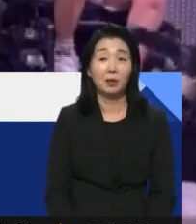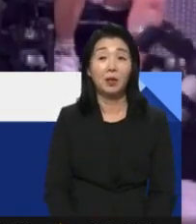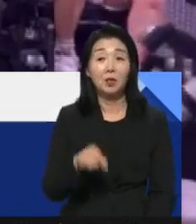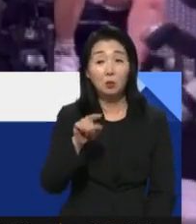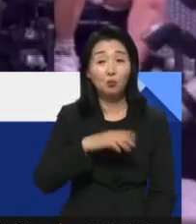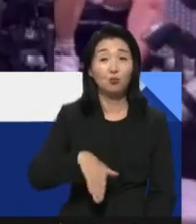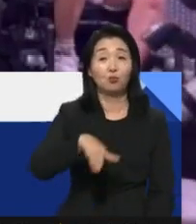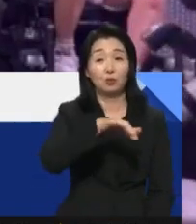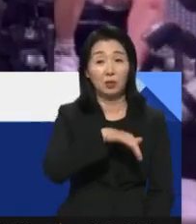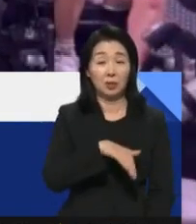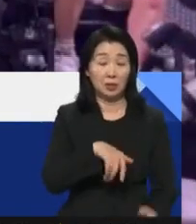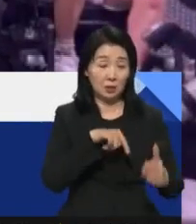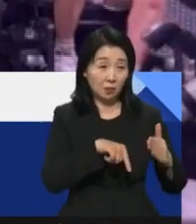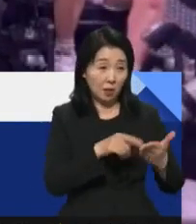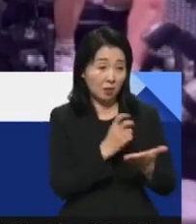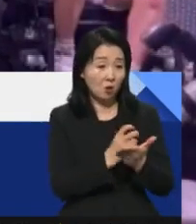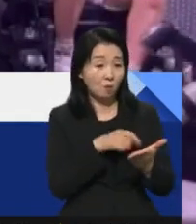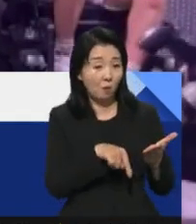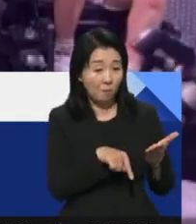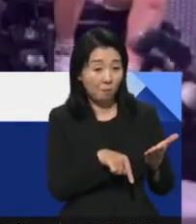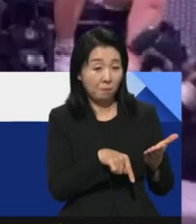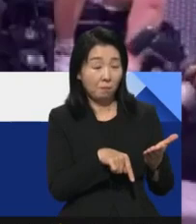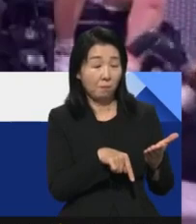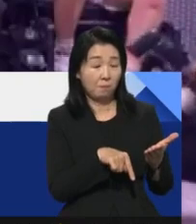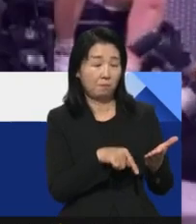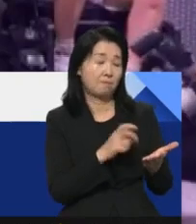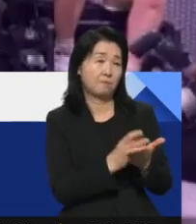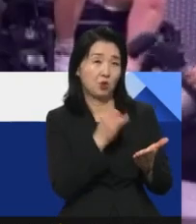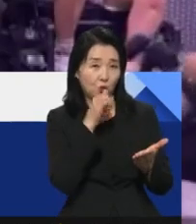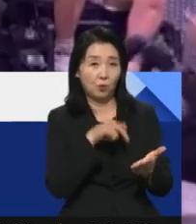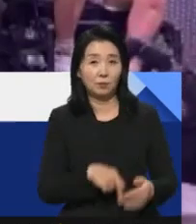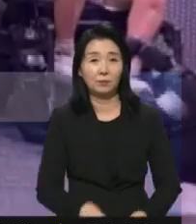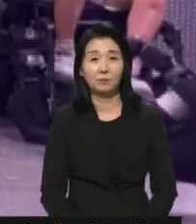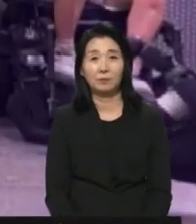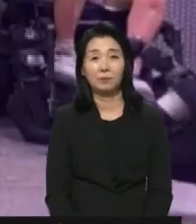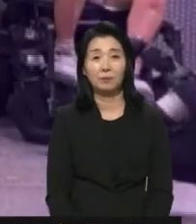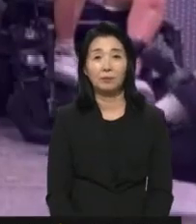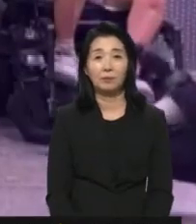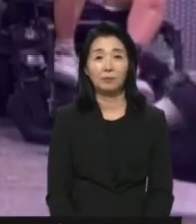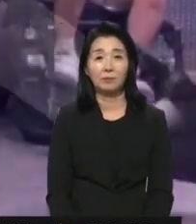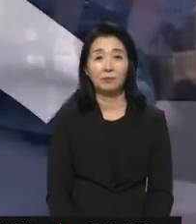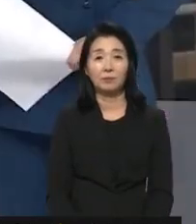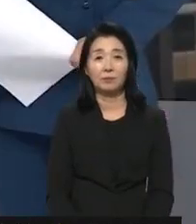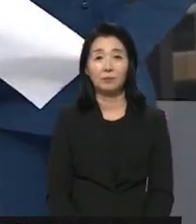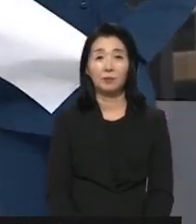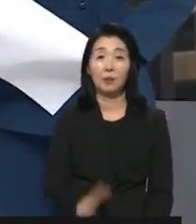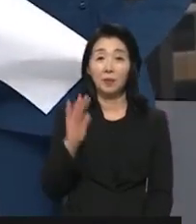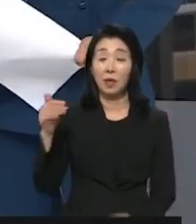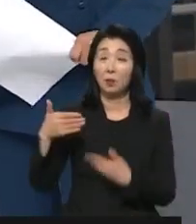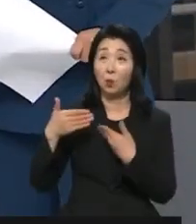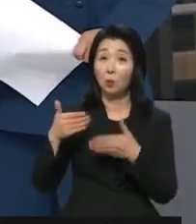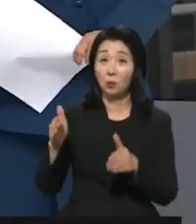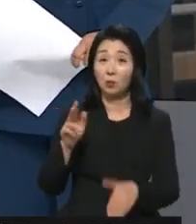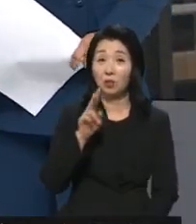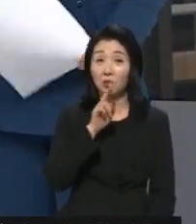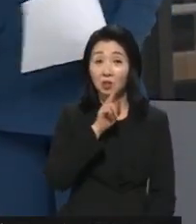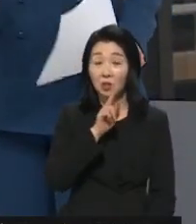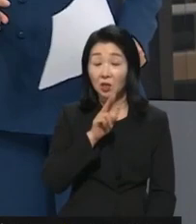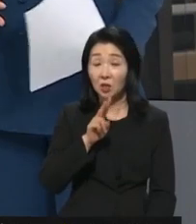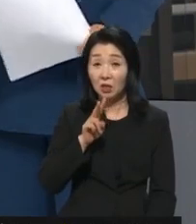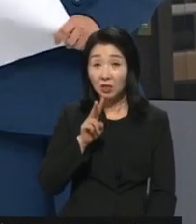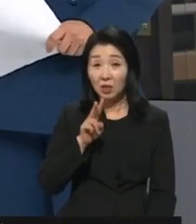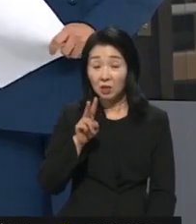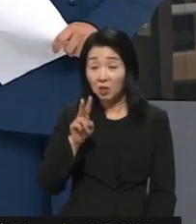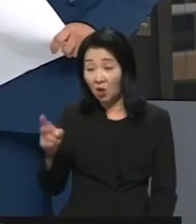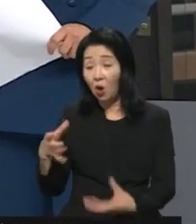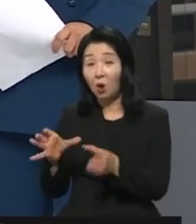우리의 정반에 우리의 내용이 있습니다. 네, 대통령실과 여당이 이